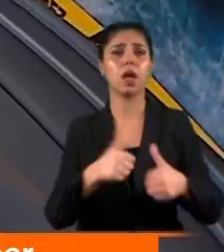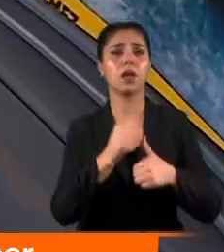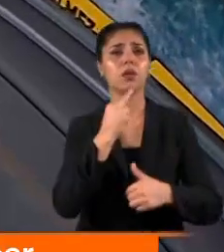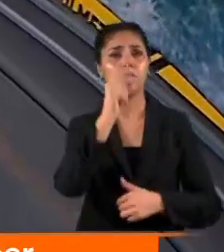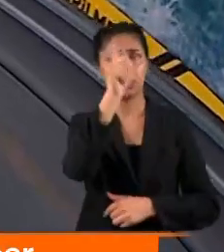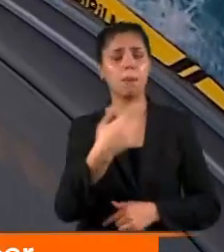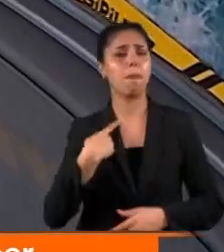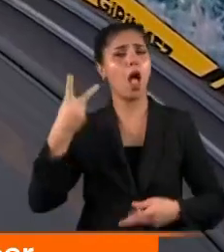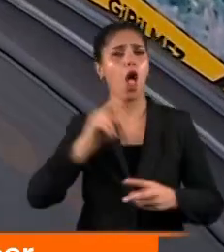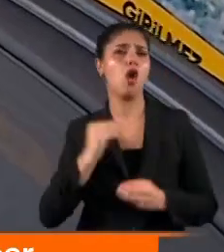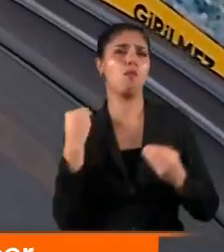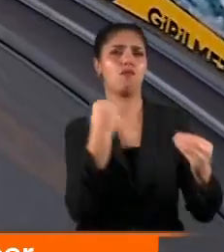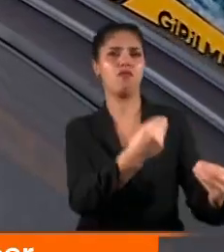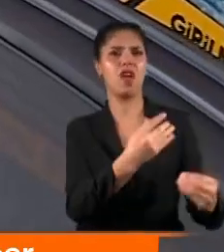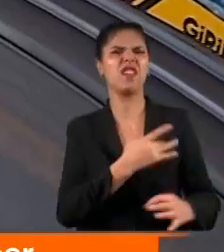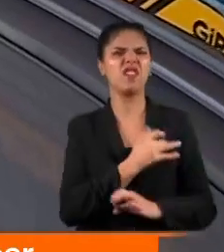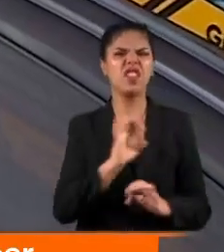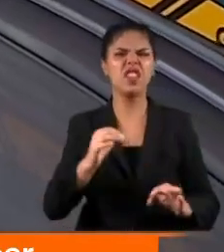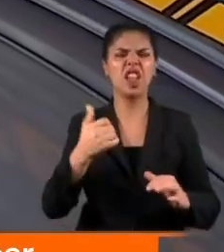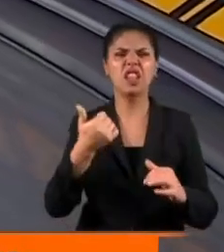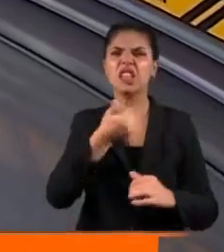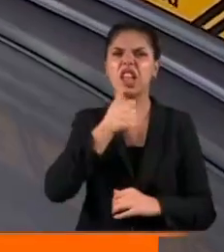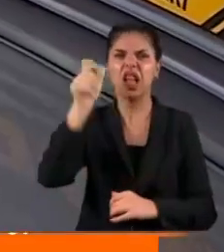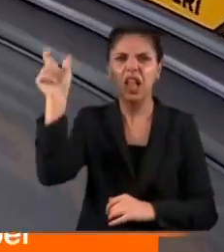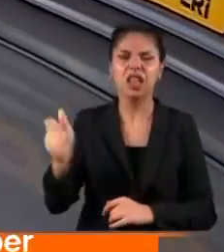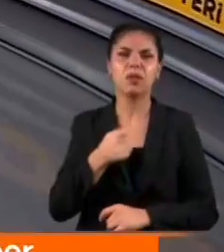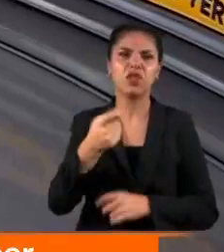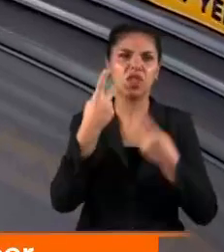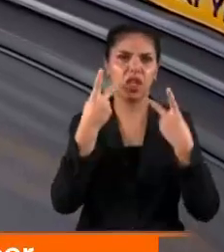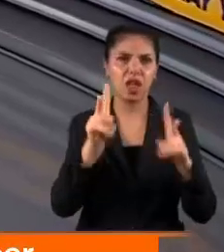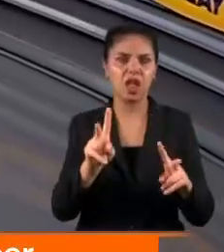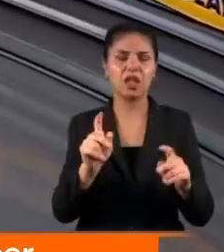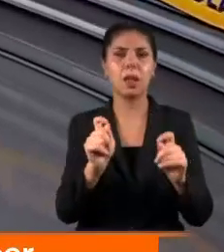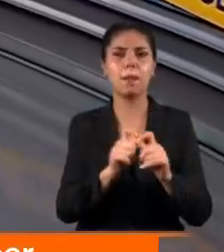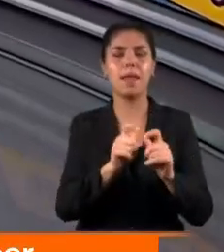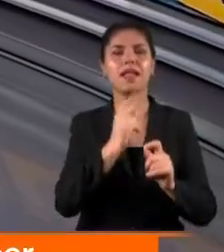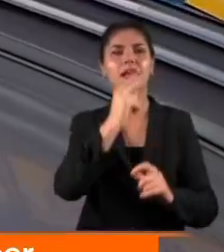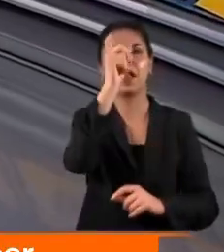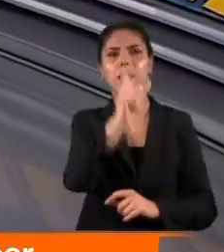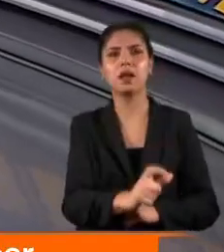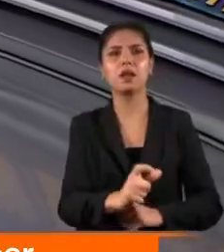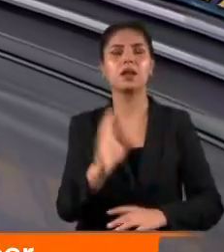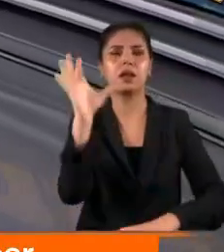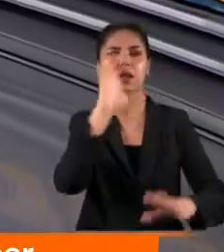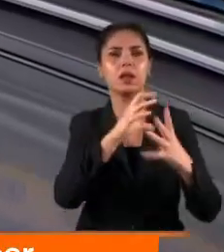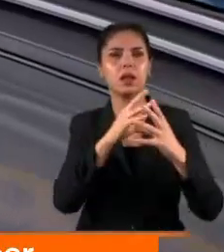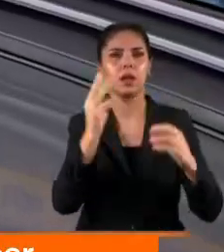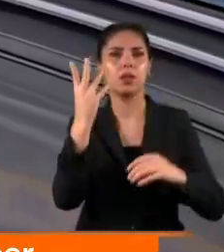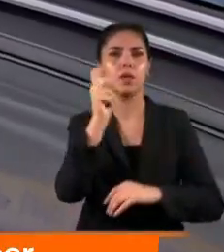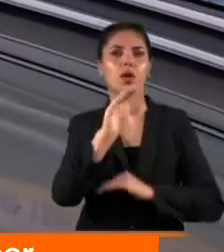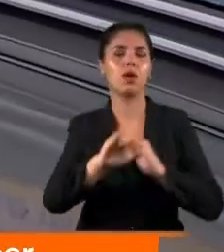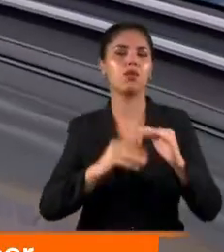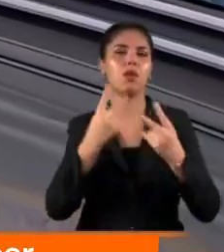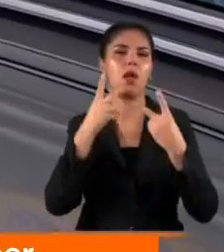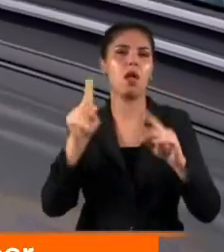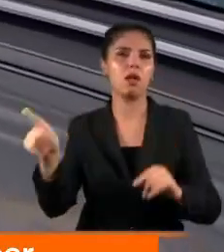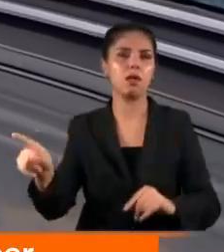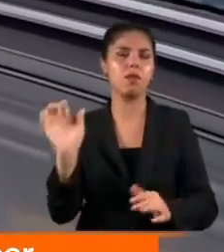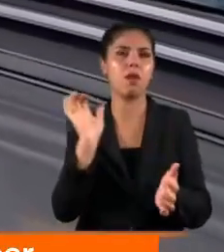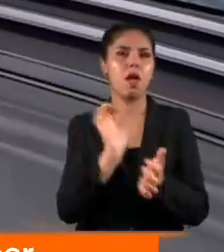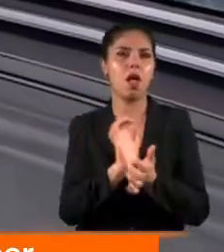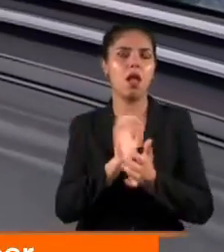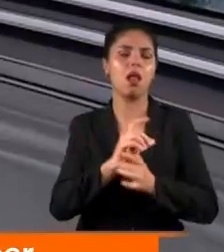Eşimi ben öldürdüm. Cani Koca'nın cinayet itirafı Bediye Kılıç'ın sır kaybından 4 ay sonra geldi. Ailesi başından